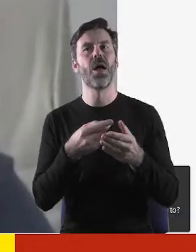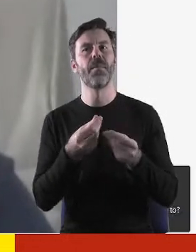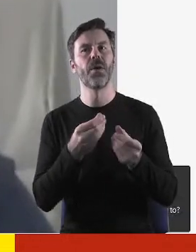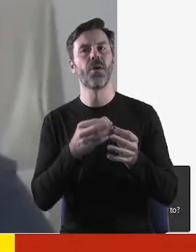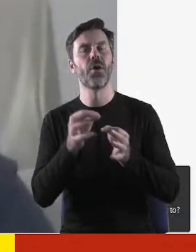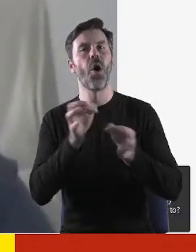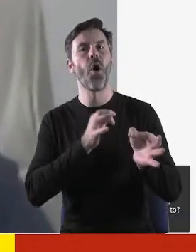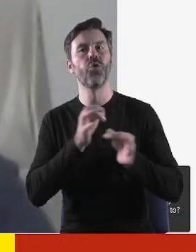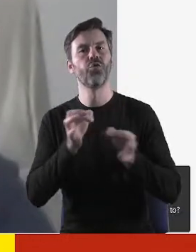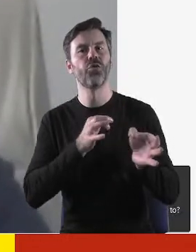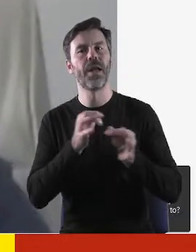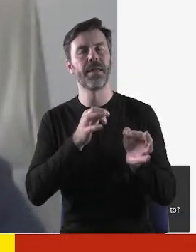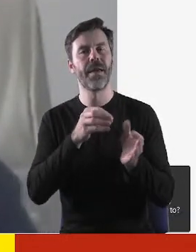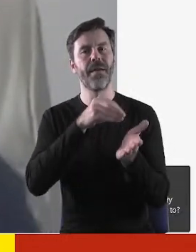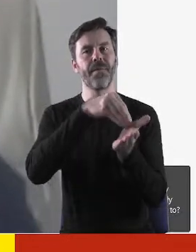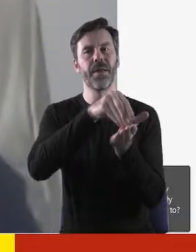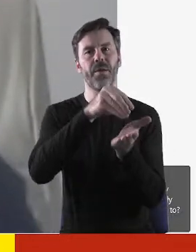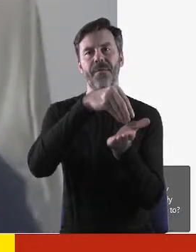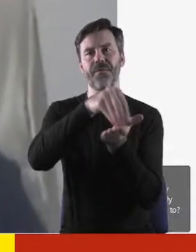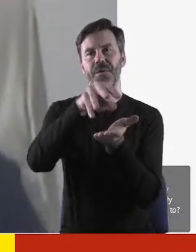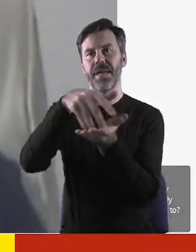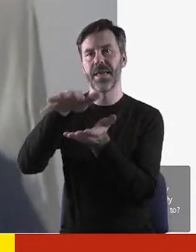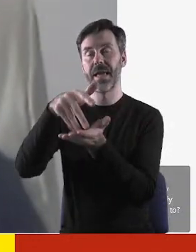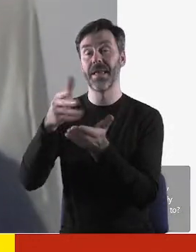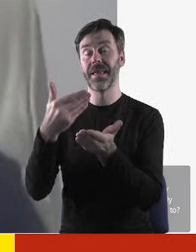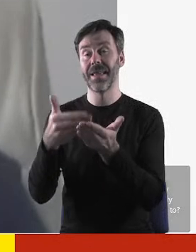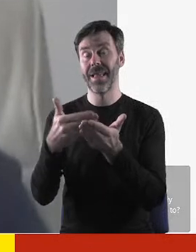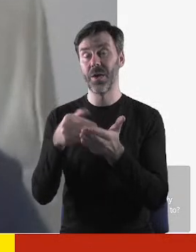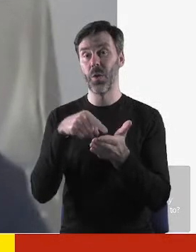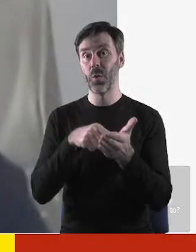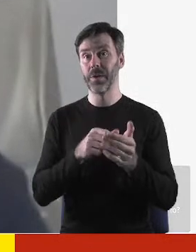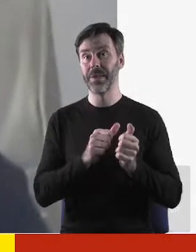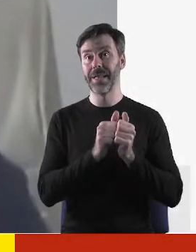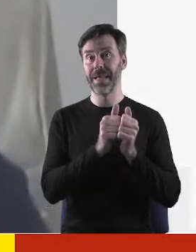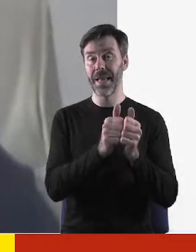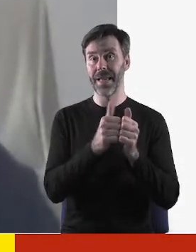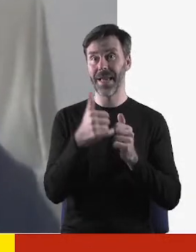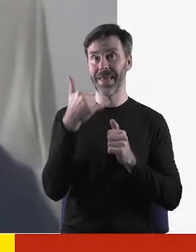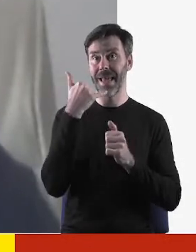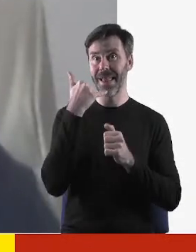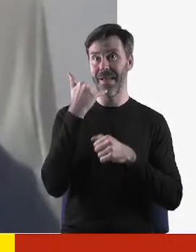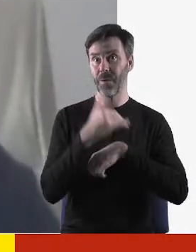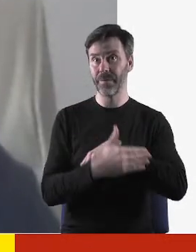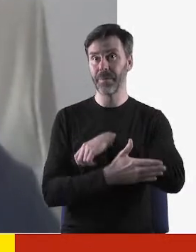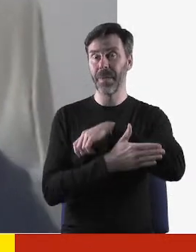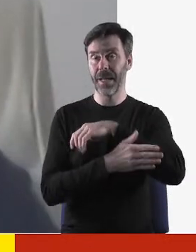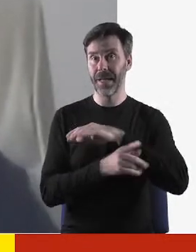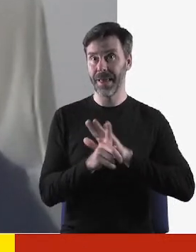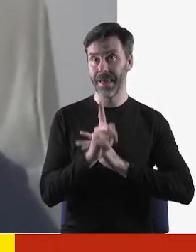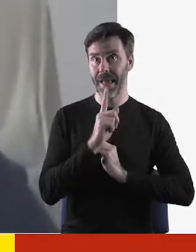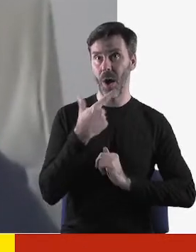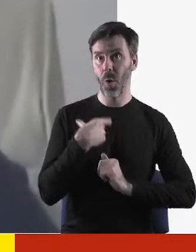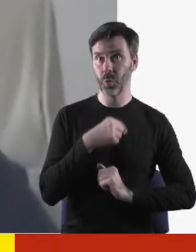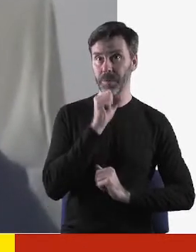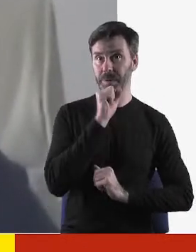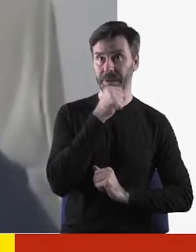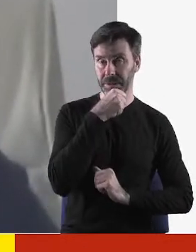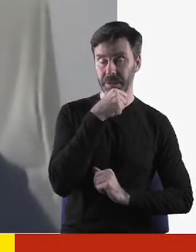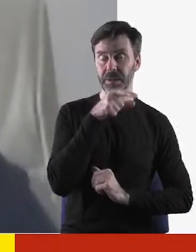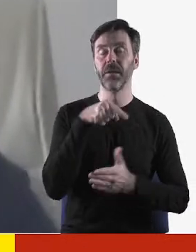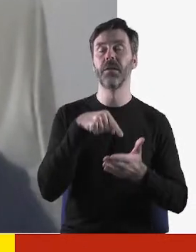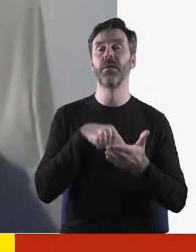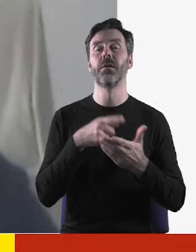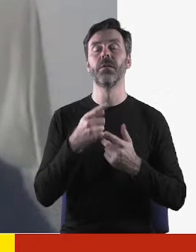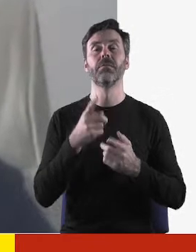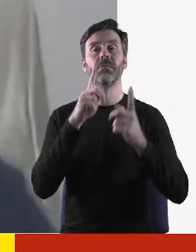wydatkowaniem. Dlatego też realizując zadanie dotyczące telefonu wsparcia dla seniorów, podjęte zostały